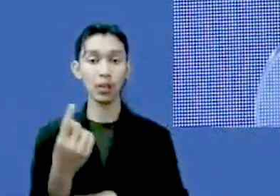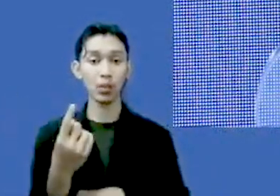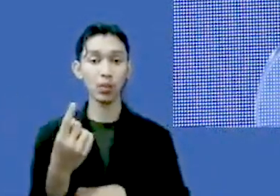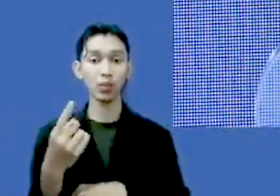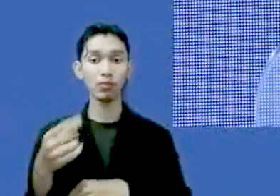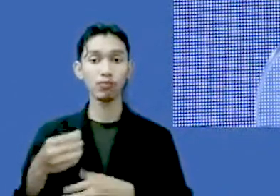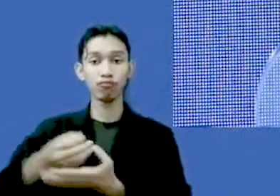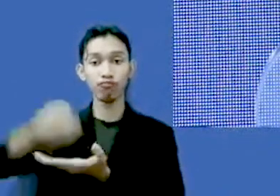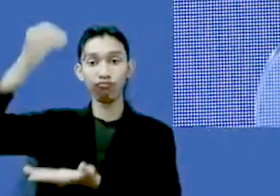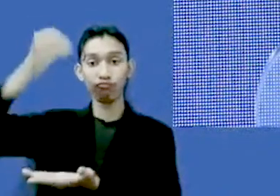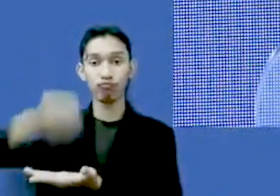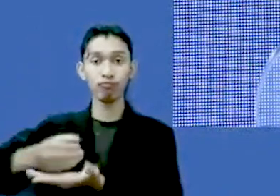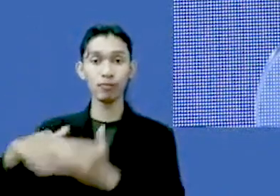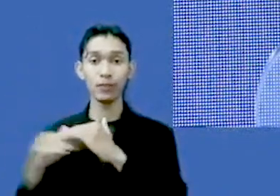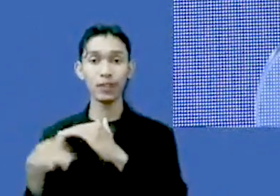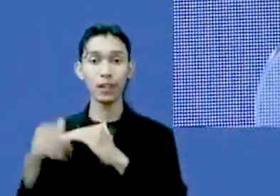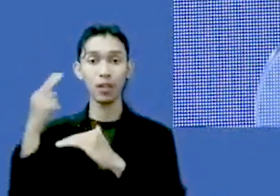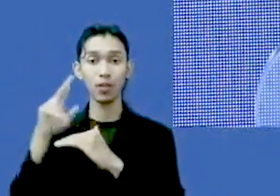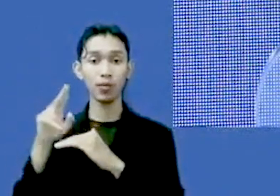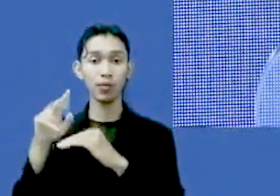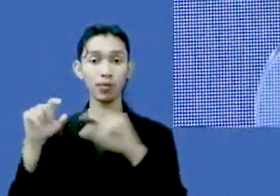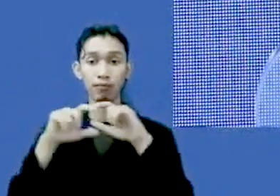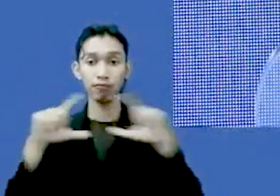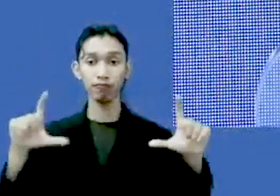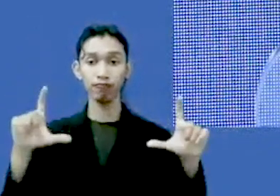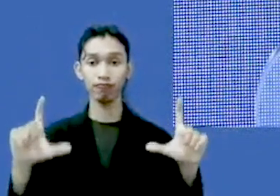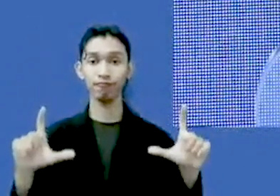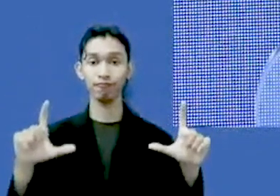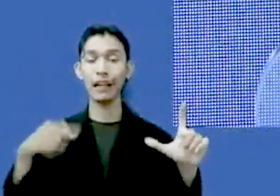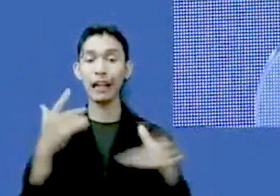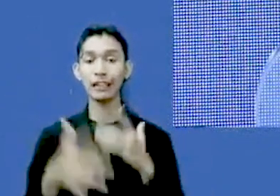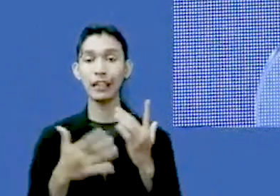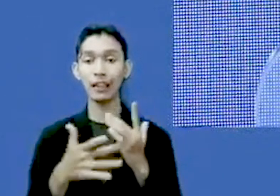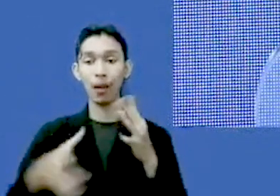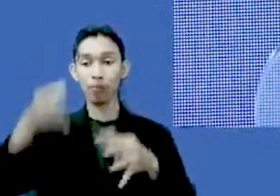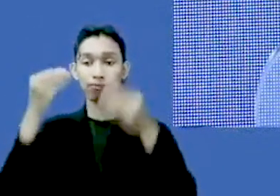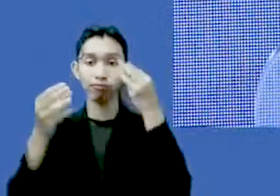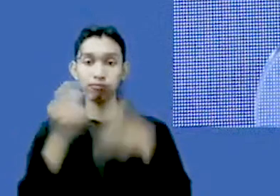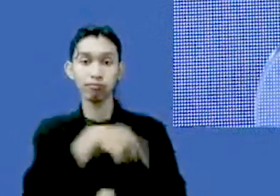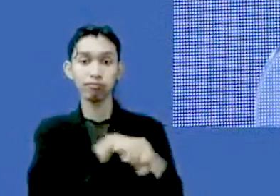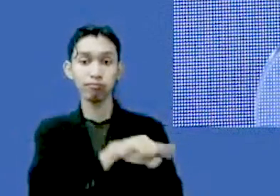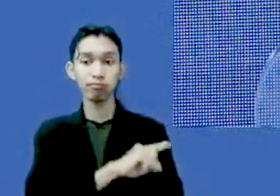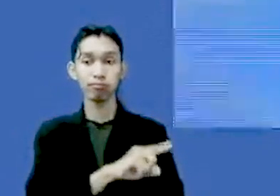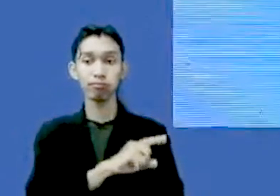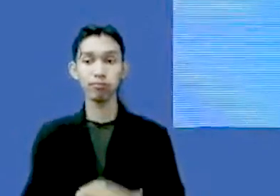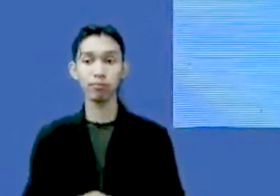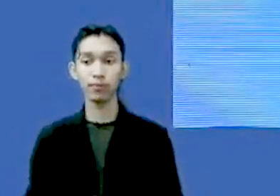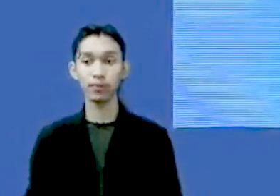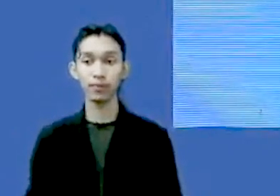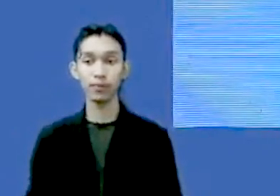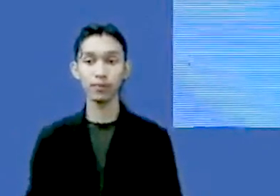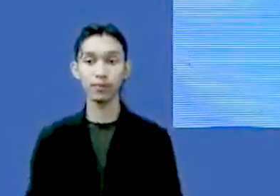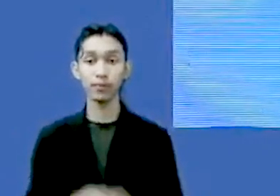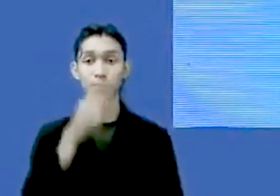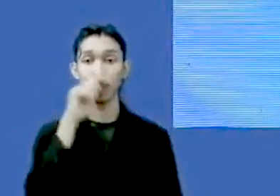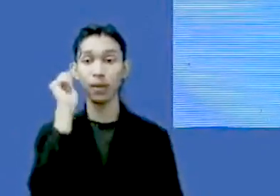di dalam Framework digital literacy and digital skill Messi Jerman bapak